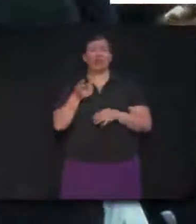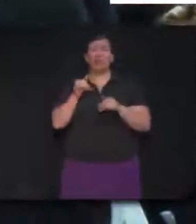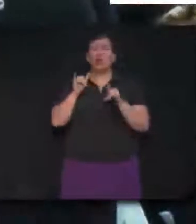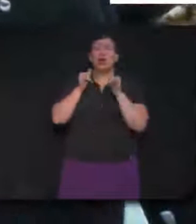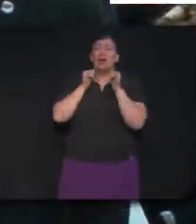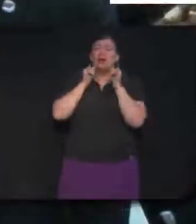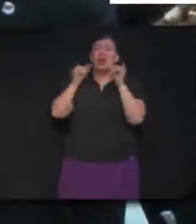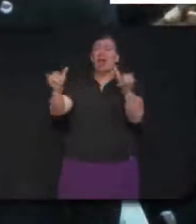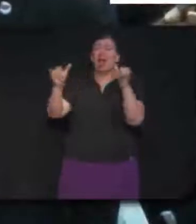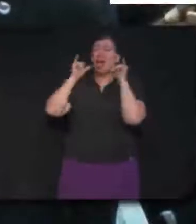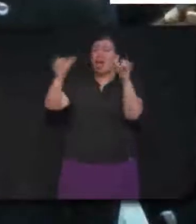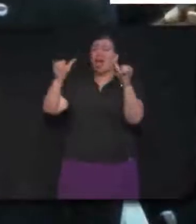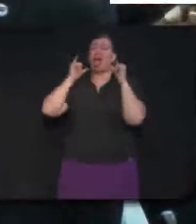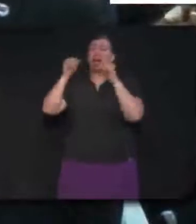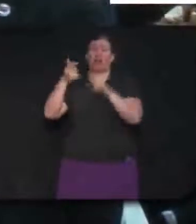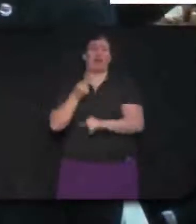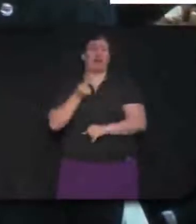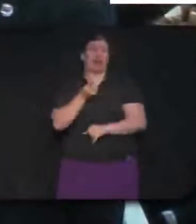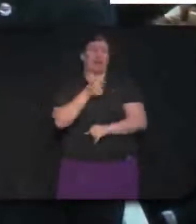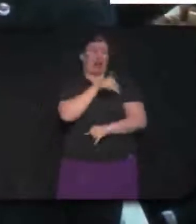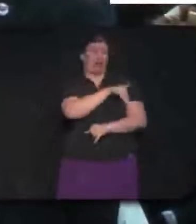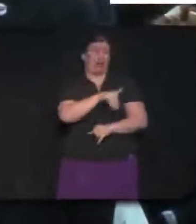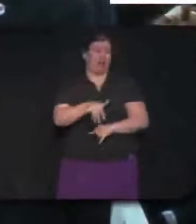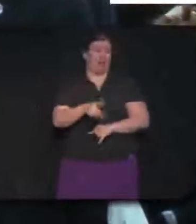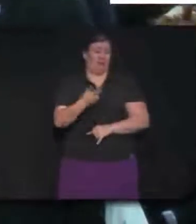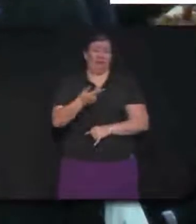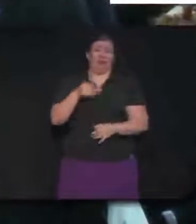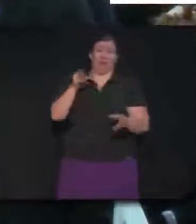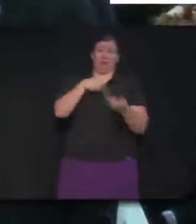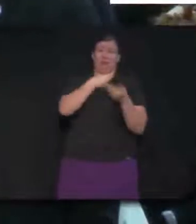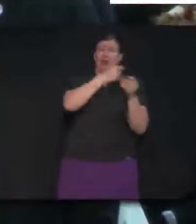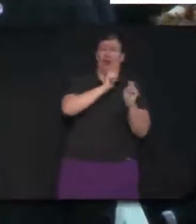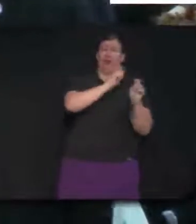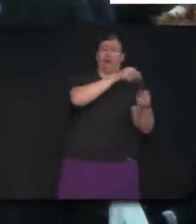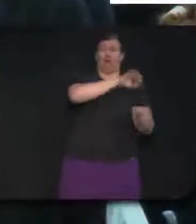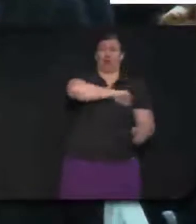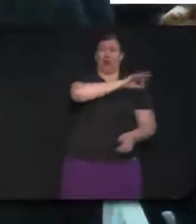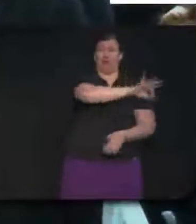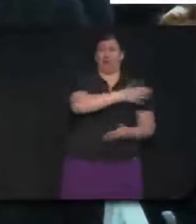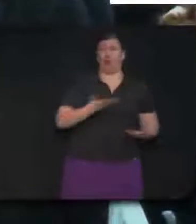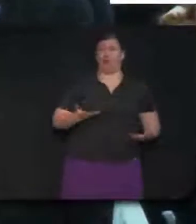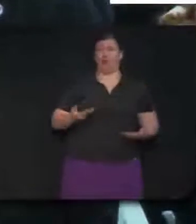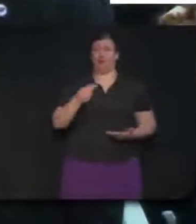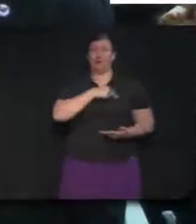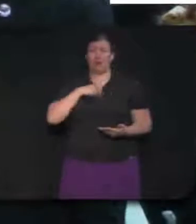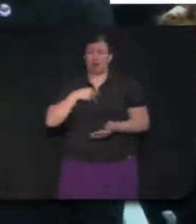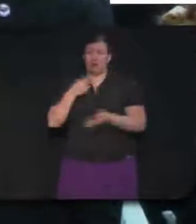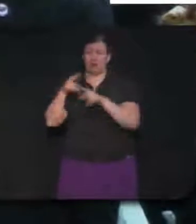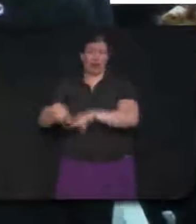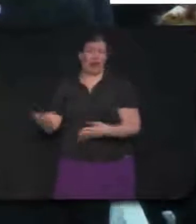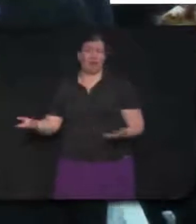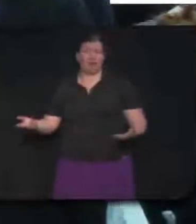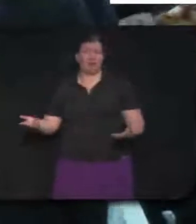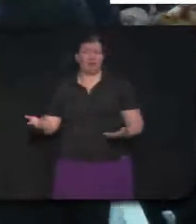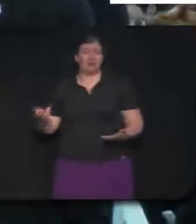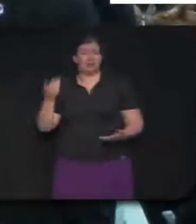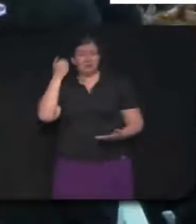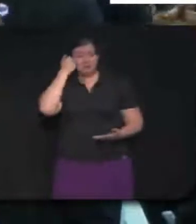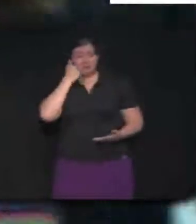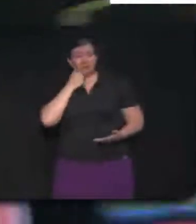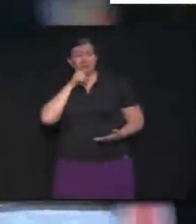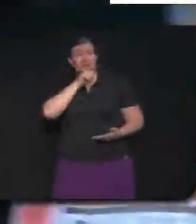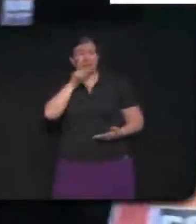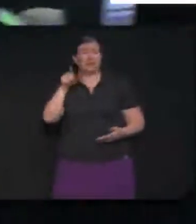schreien deshalb würde ich sagen wir diskutieren heute wir nehmen Anregungen mit wir nehmen sorry Uhr bitte achtet